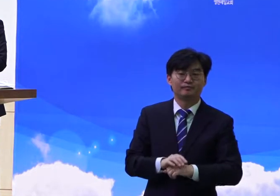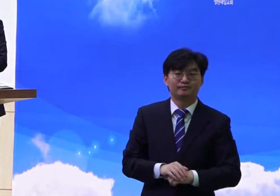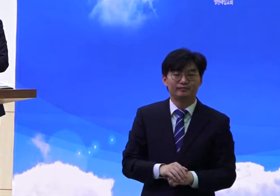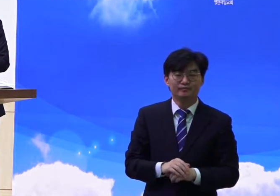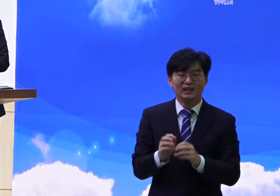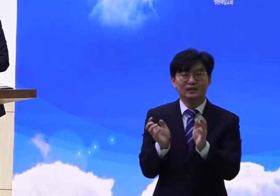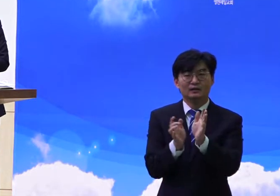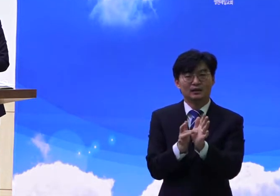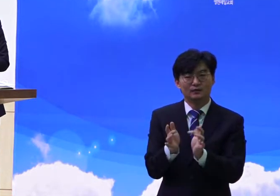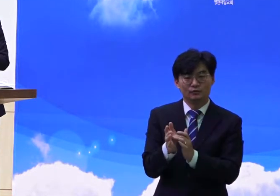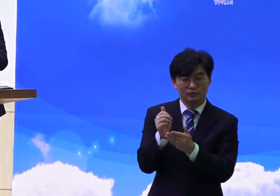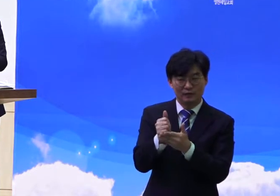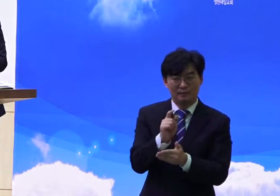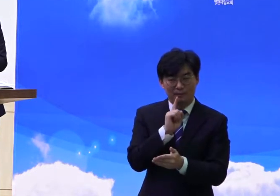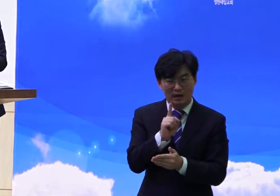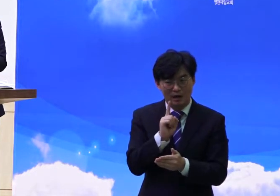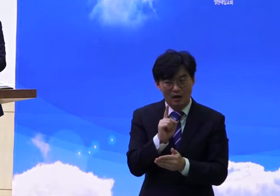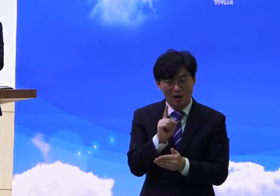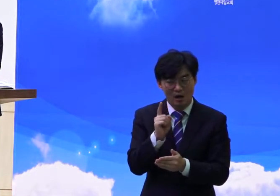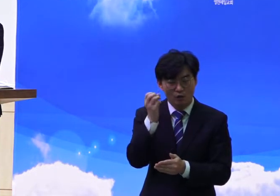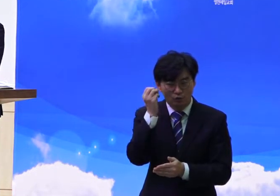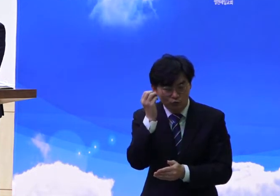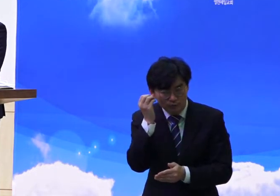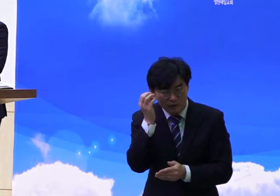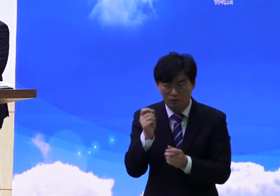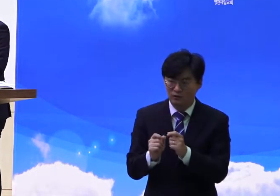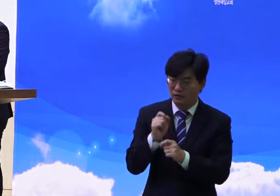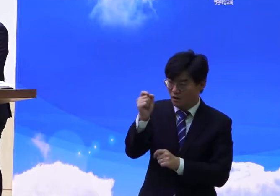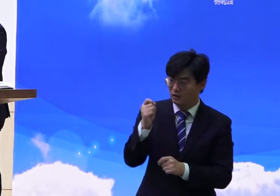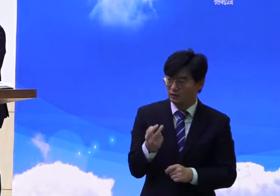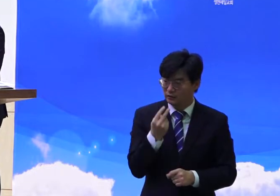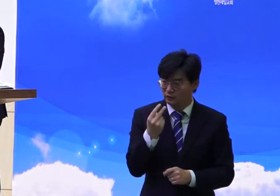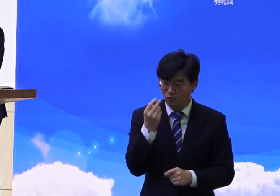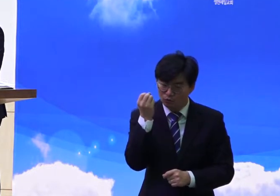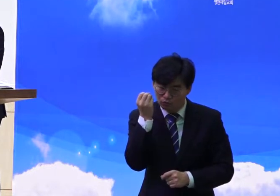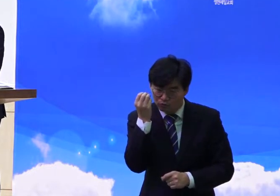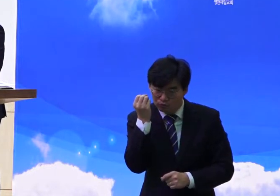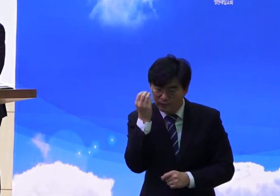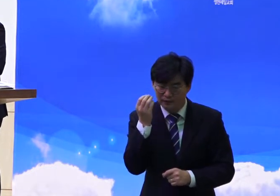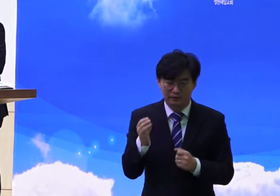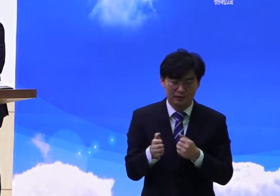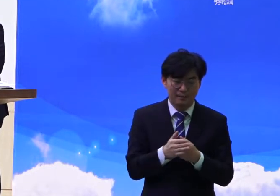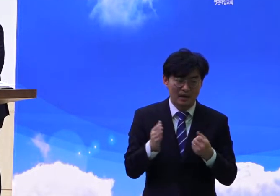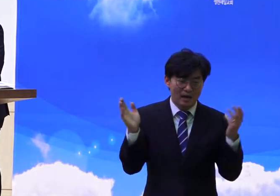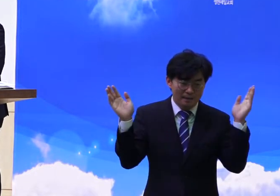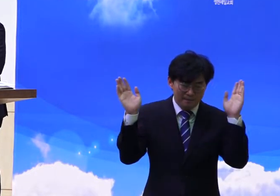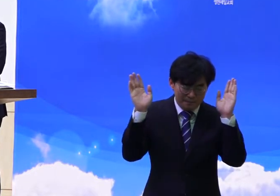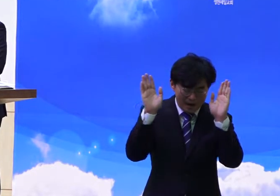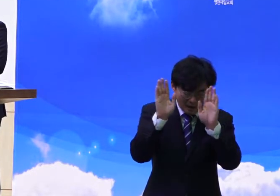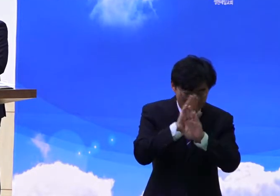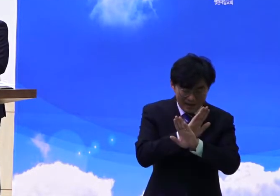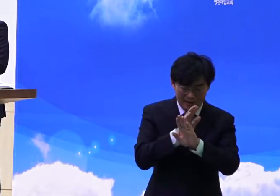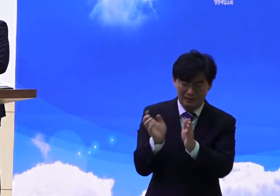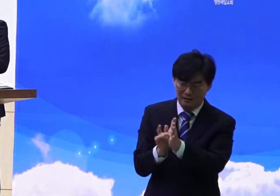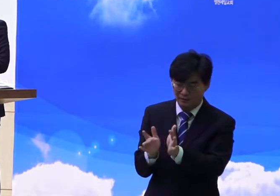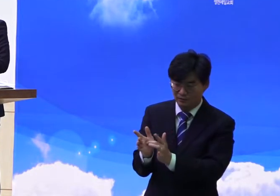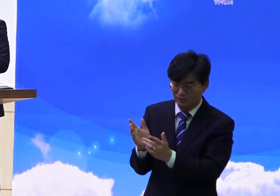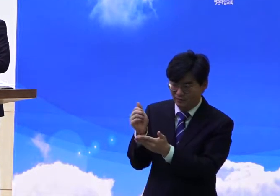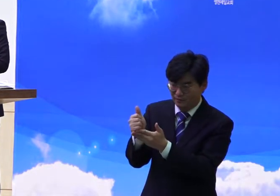예수님 말씀하신 것이 궁금했고, 거듭남이 무엇인지, 영생이 무엇인지 궁금해서 밤에 예수님께 찾아왔습니다.